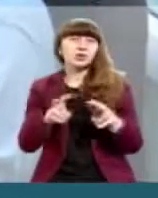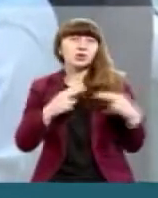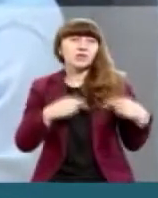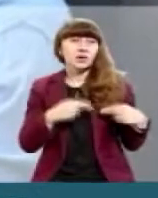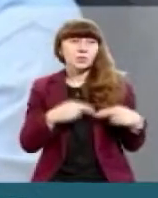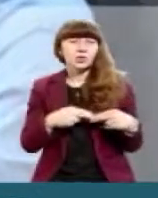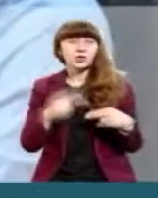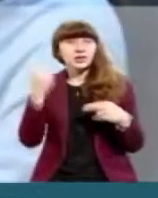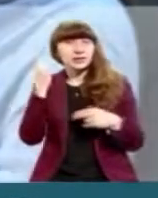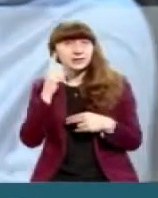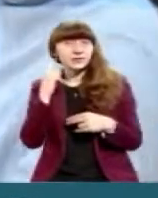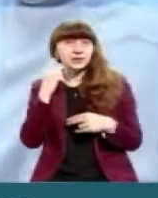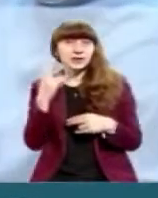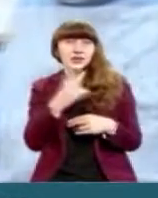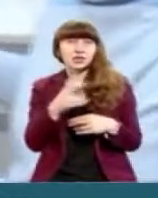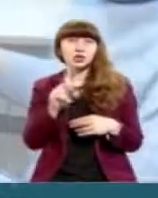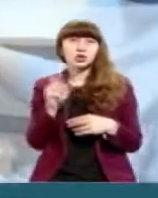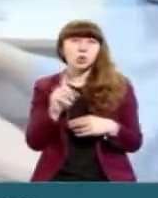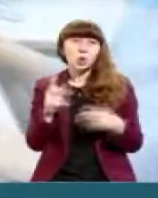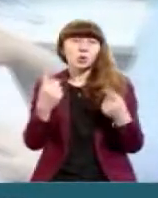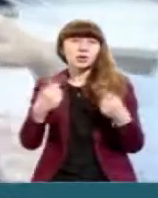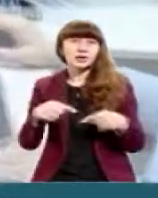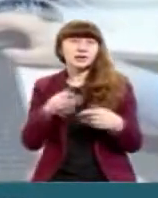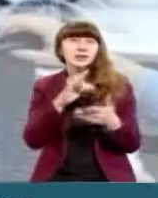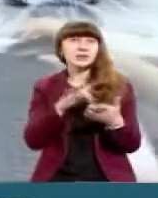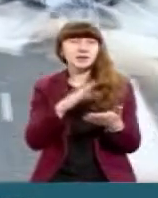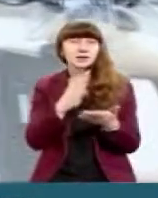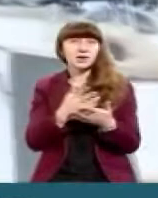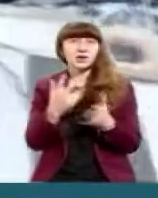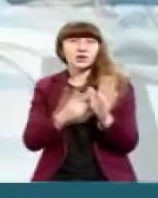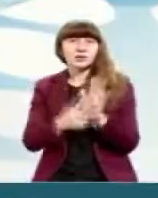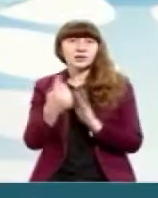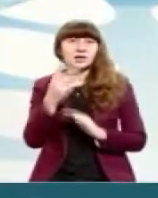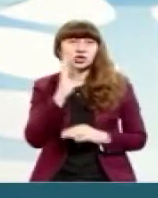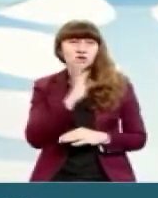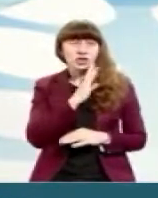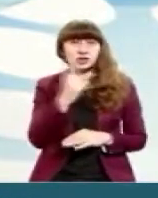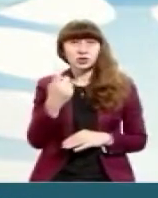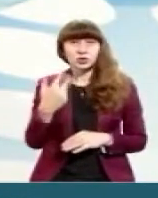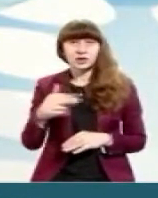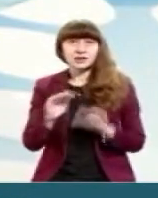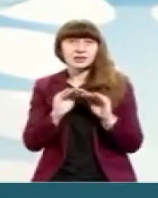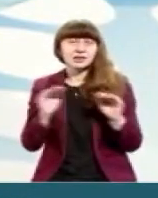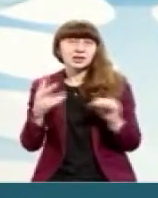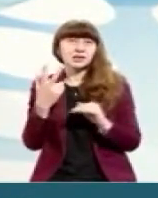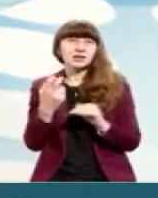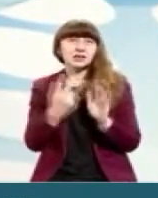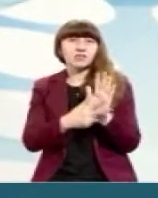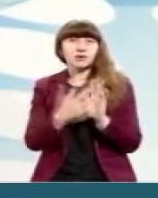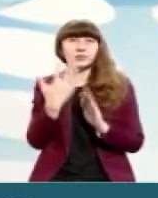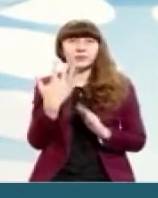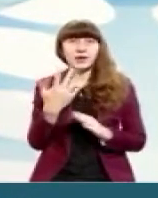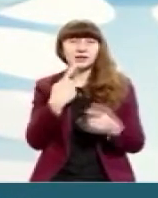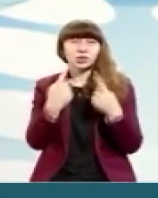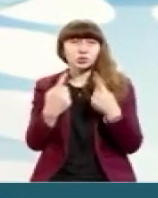бала орналастырылып, 385 кеңес берілгені белгілі болды. В рамках исполнения поручений главы государства.